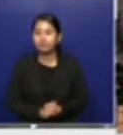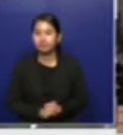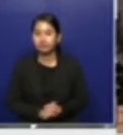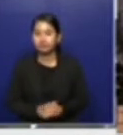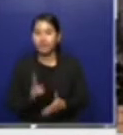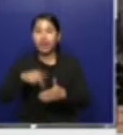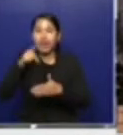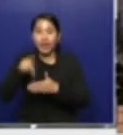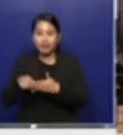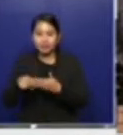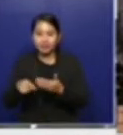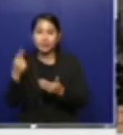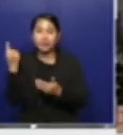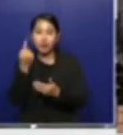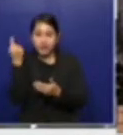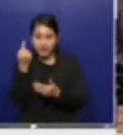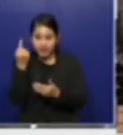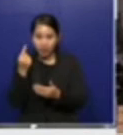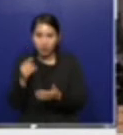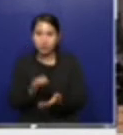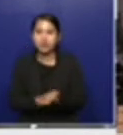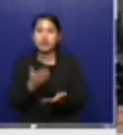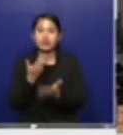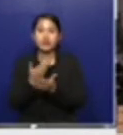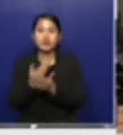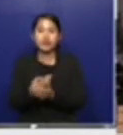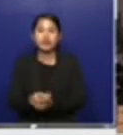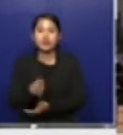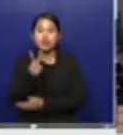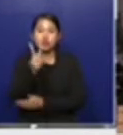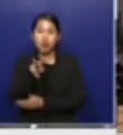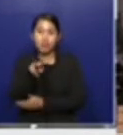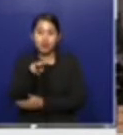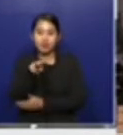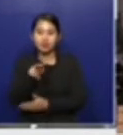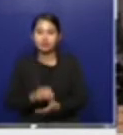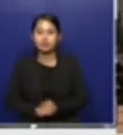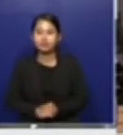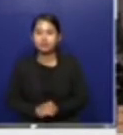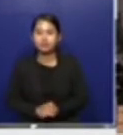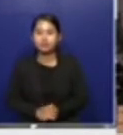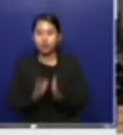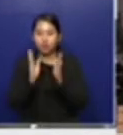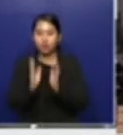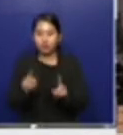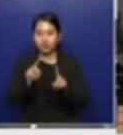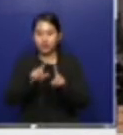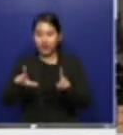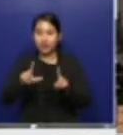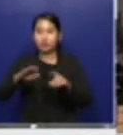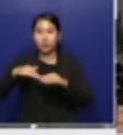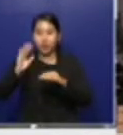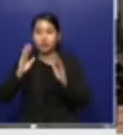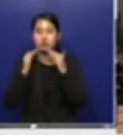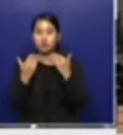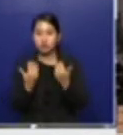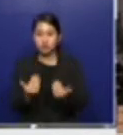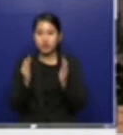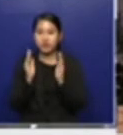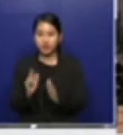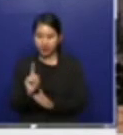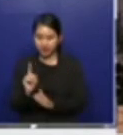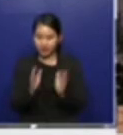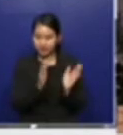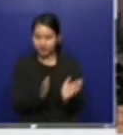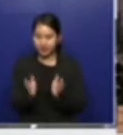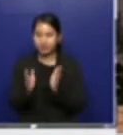แอปของการท่องเที่ยวคนละ 2,000 บาทนะครับจำนวนล้านกว่าคนนั้นก็อยู่ในช่วงที่ดำเนิน